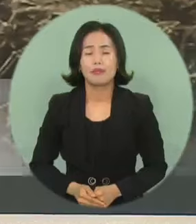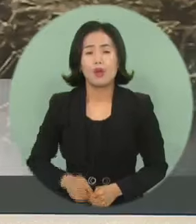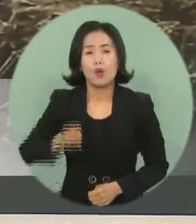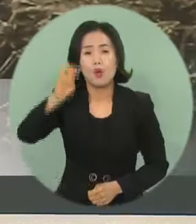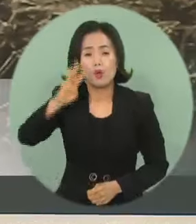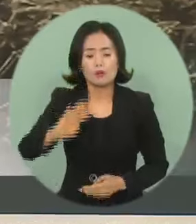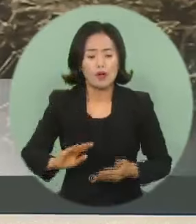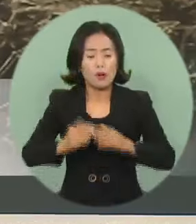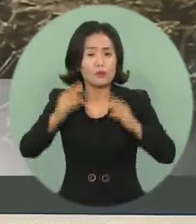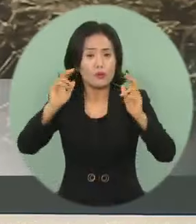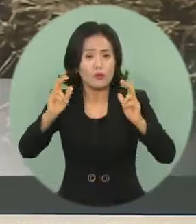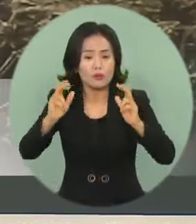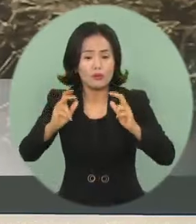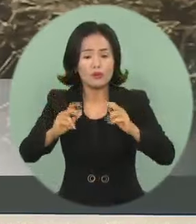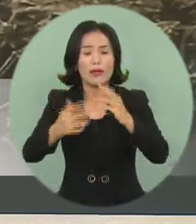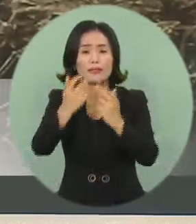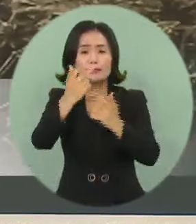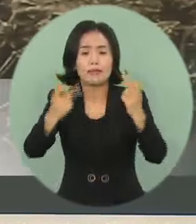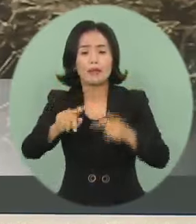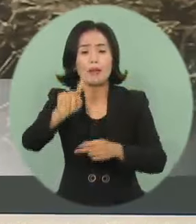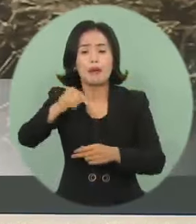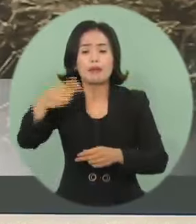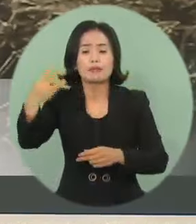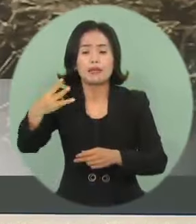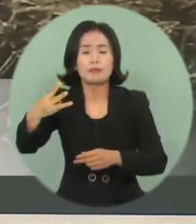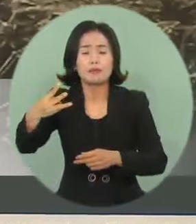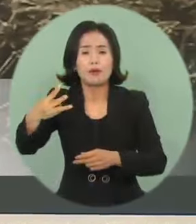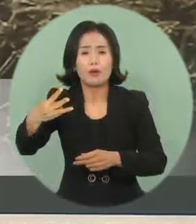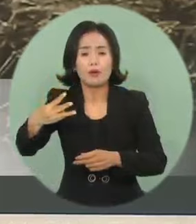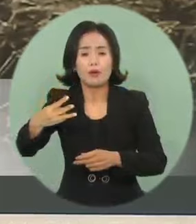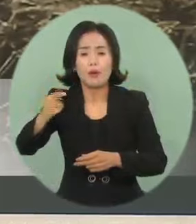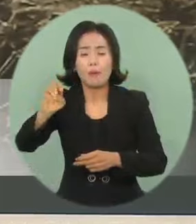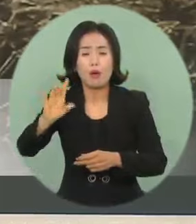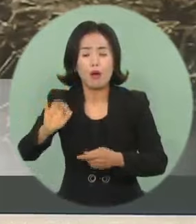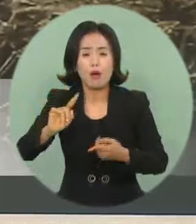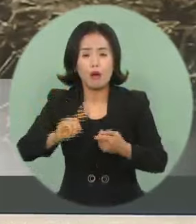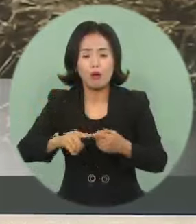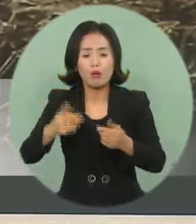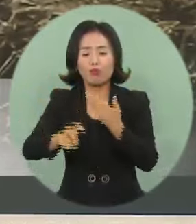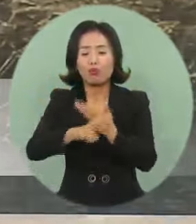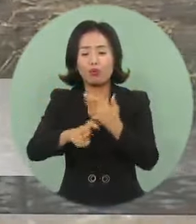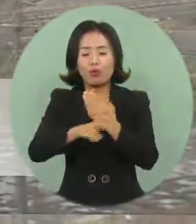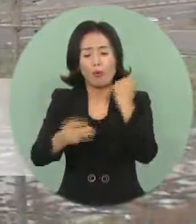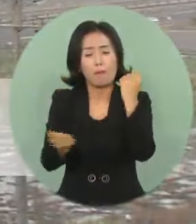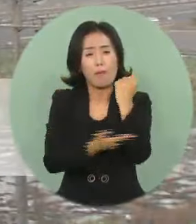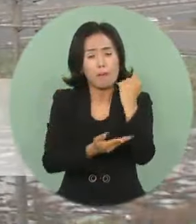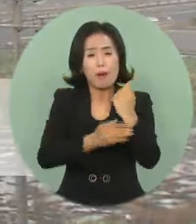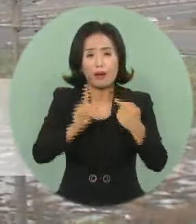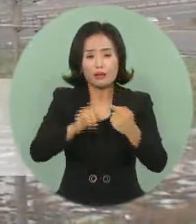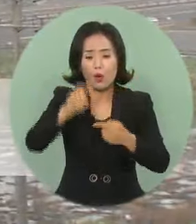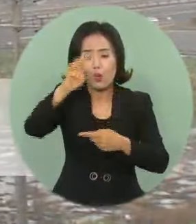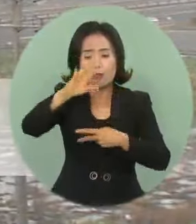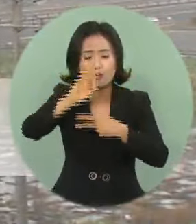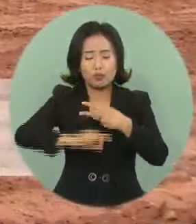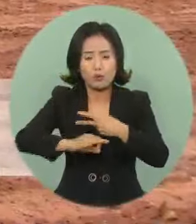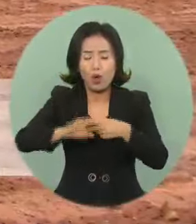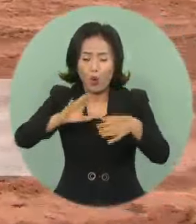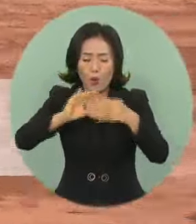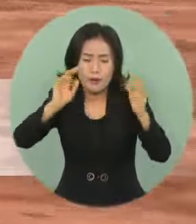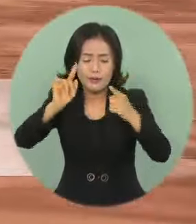광주의 한 건설업체가 임야 13,000제곱미터를 무단으로 벌목했다는 광주 MBC 보도와 관련해 광주 서구가 오늘